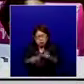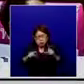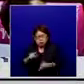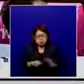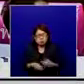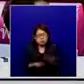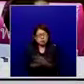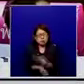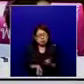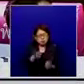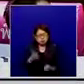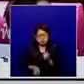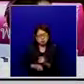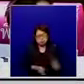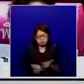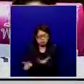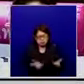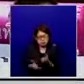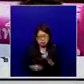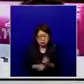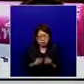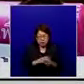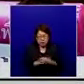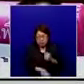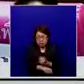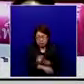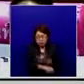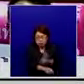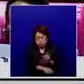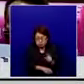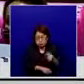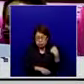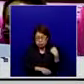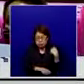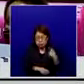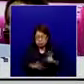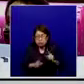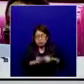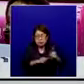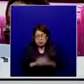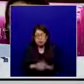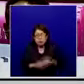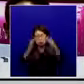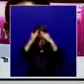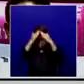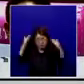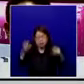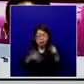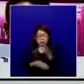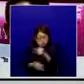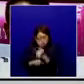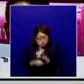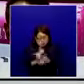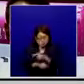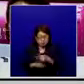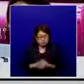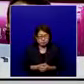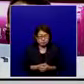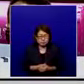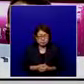นต์ส่วนประเทศที่ยังใช้ค่าแรงต่ำไปไหนทราบมั้ยครับหนีไปเวียดนามเวียดนามท่านเห็นมั้ยเ